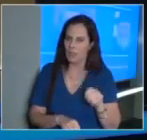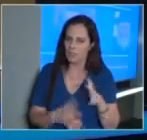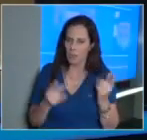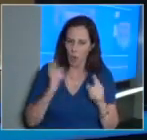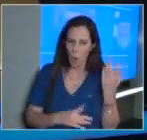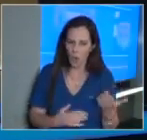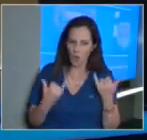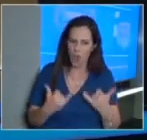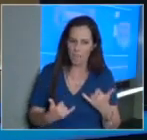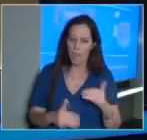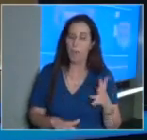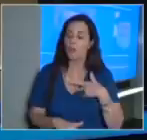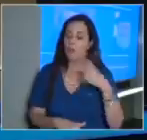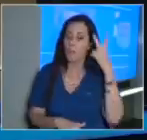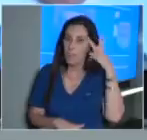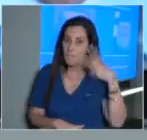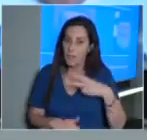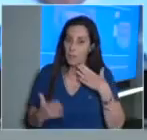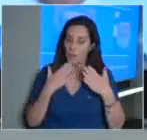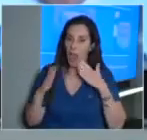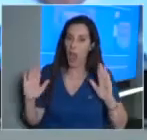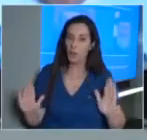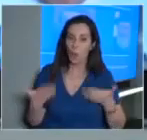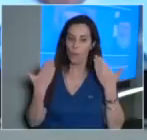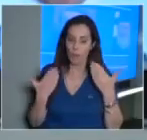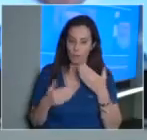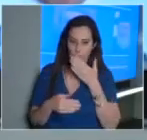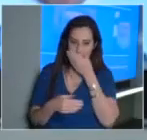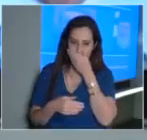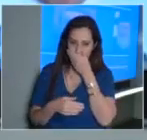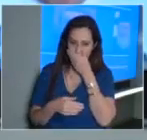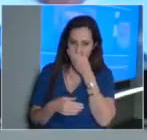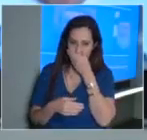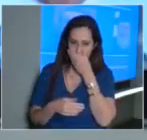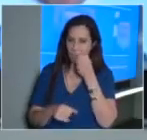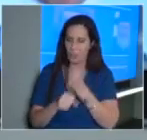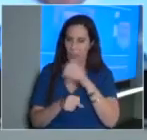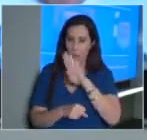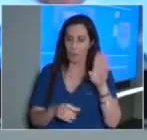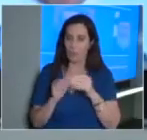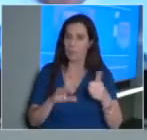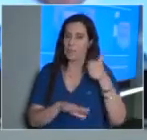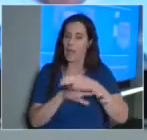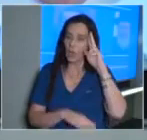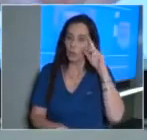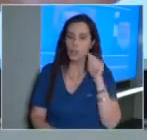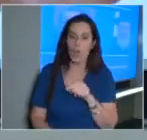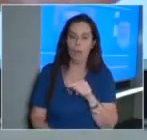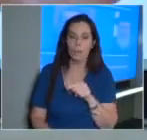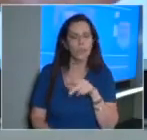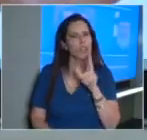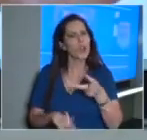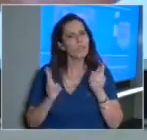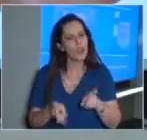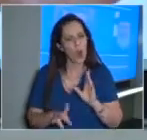עכשיו? לפחות על פי מה שאנחנו מבינים בישיבה, ישיבה התחופה שכונסה על ידי נתניהו עם שרי הליכוד, שם עולה